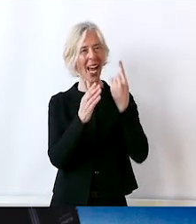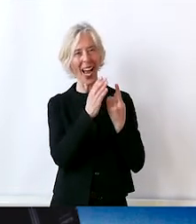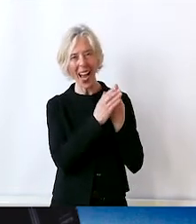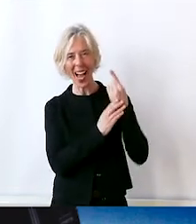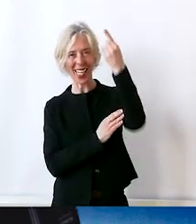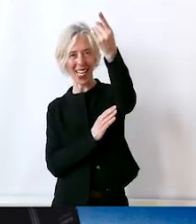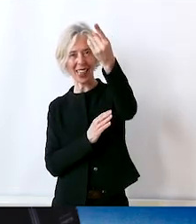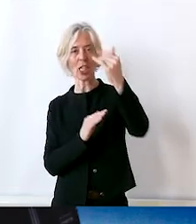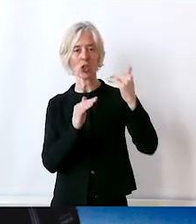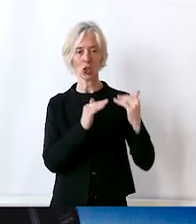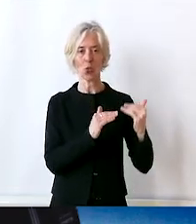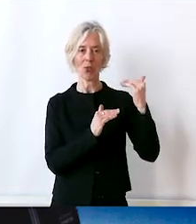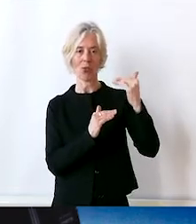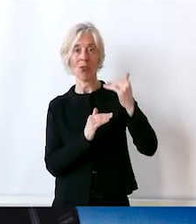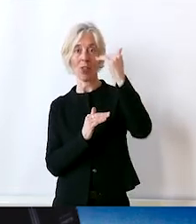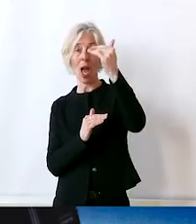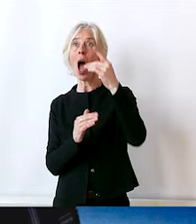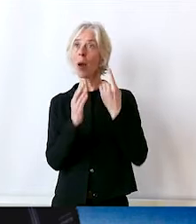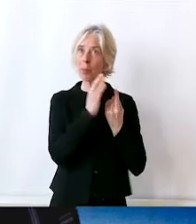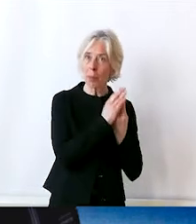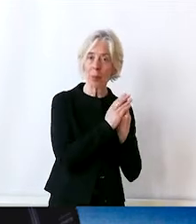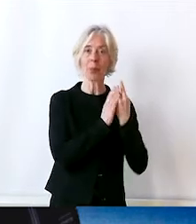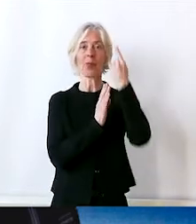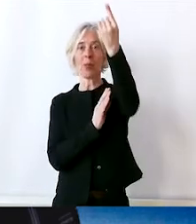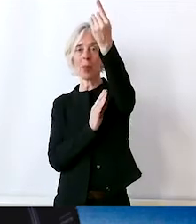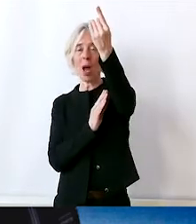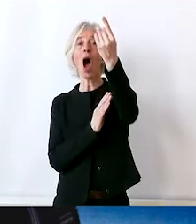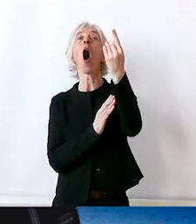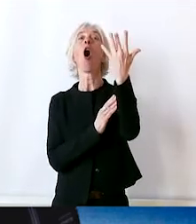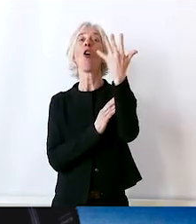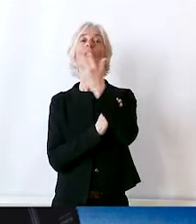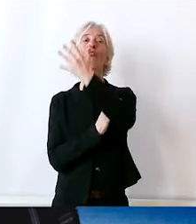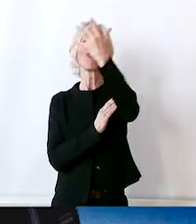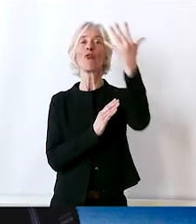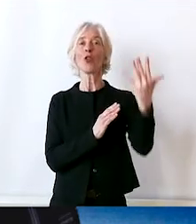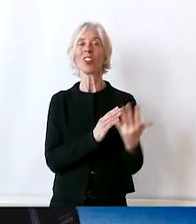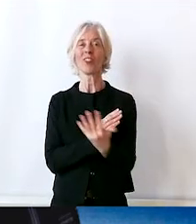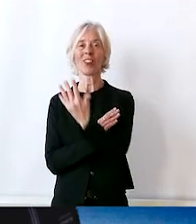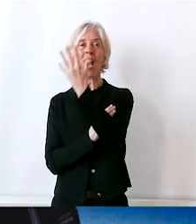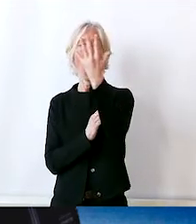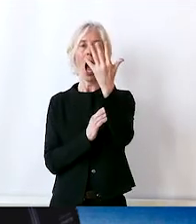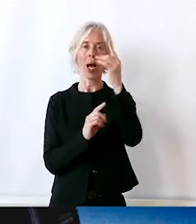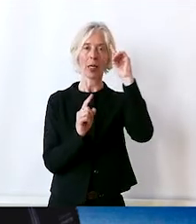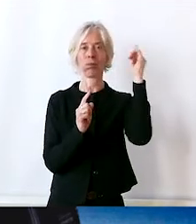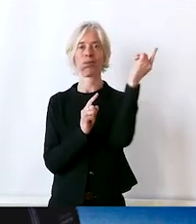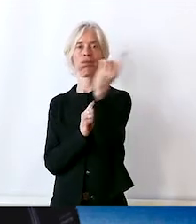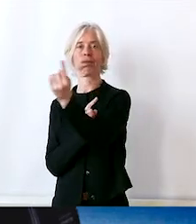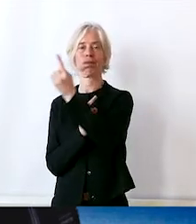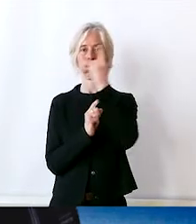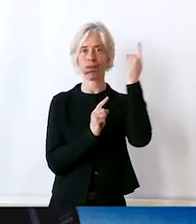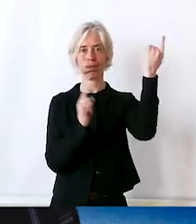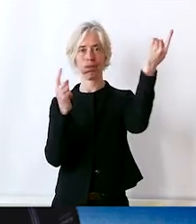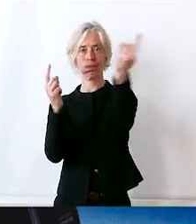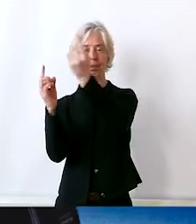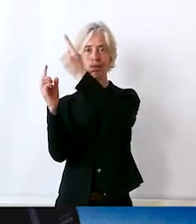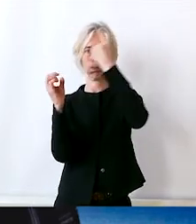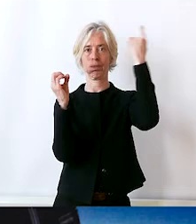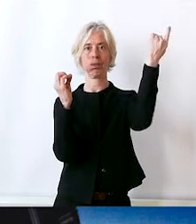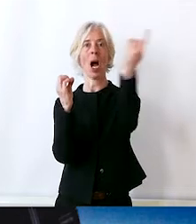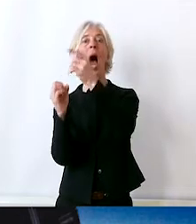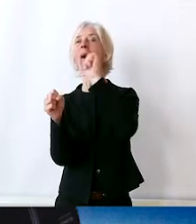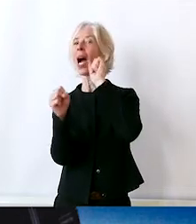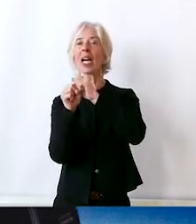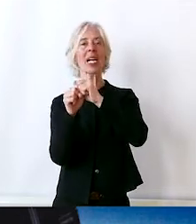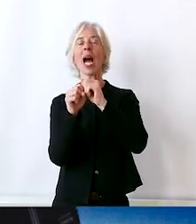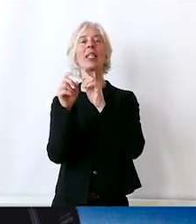Satellit, die bis zu 5 Jahre im Orbit verbleiben kann und verschiedene Services im Orbit ausführen kann. So zum Beispiel können